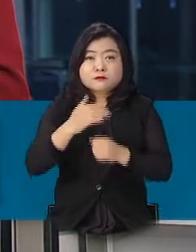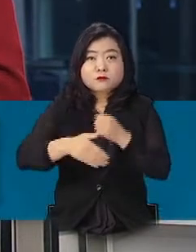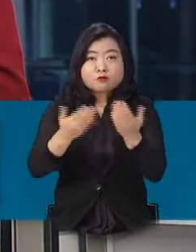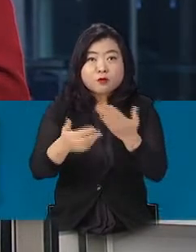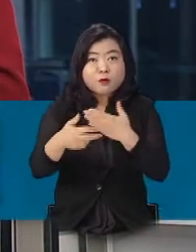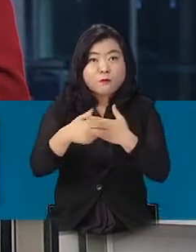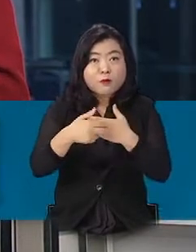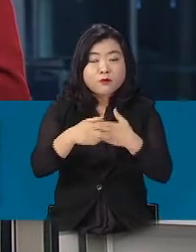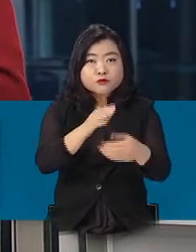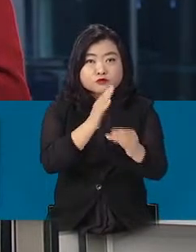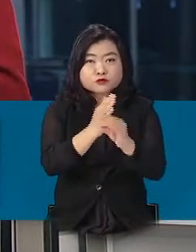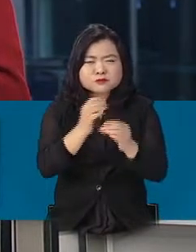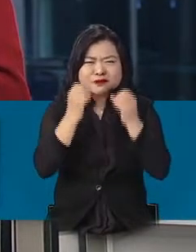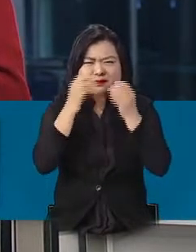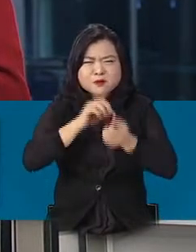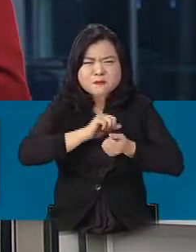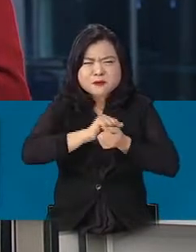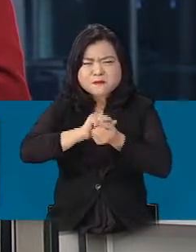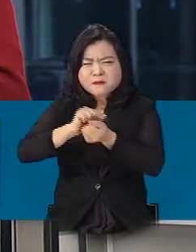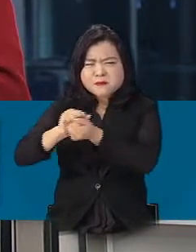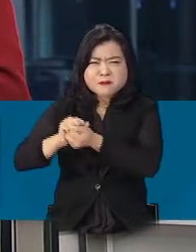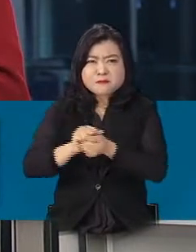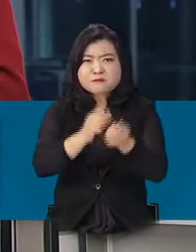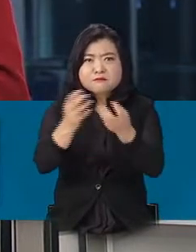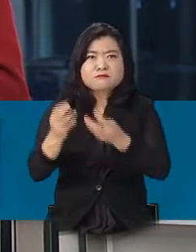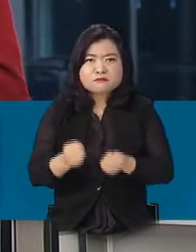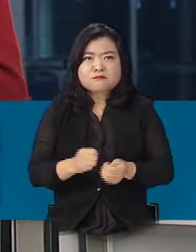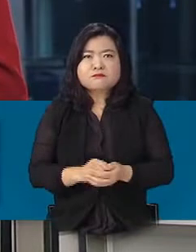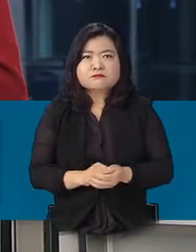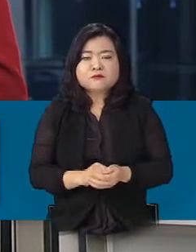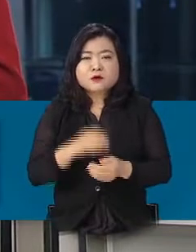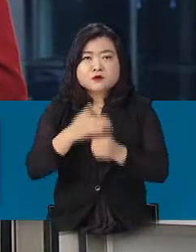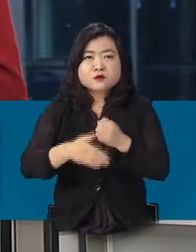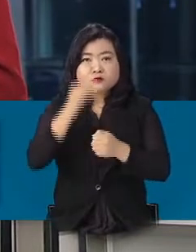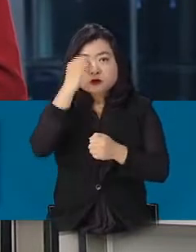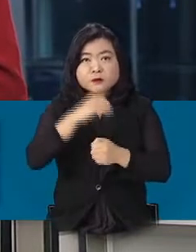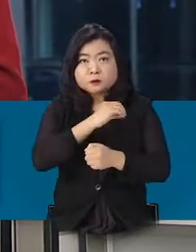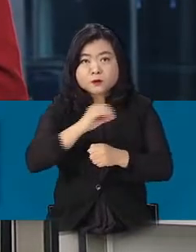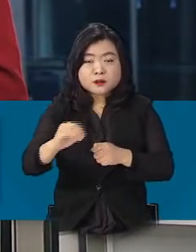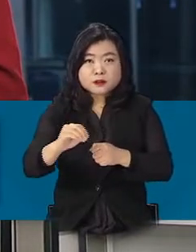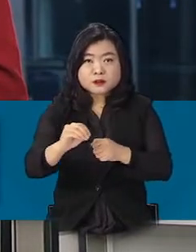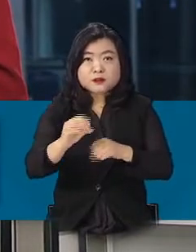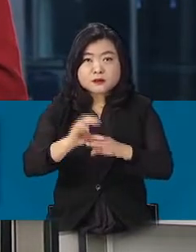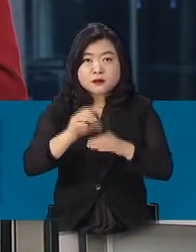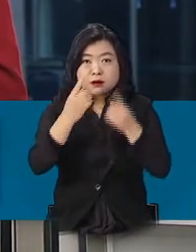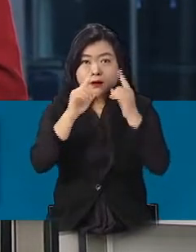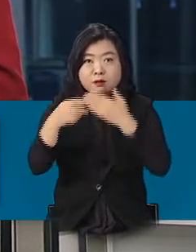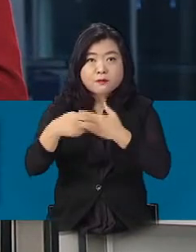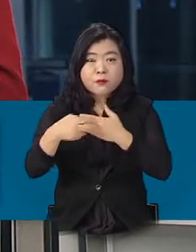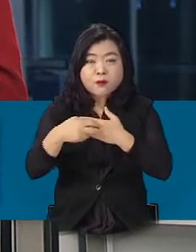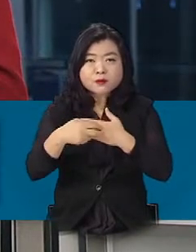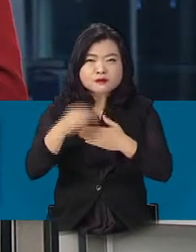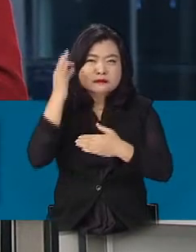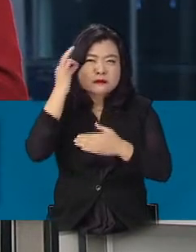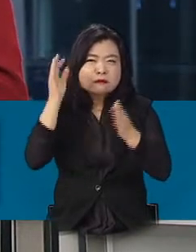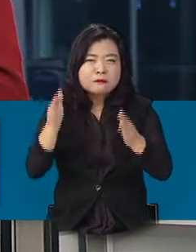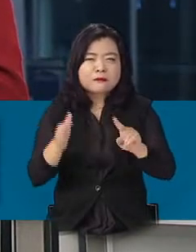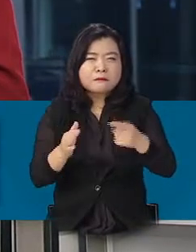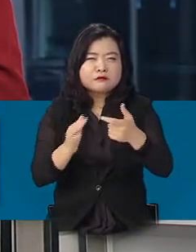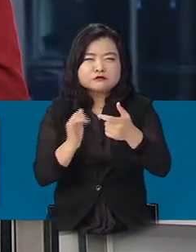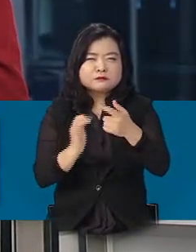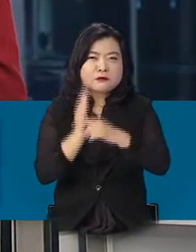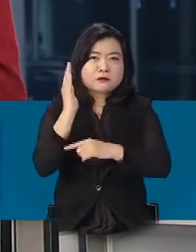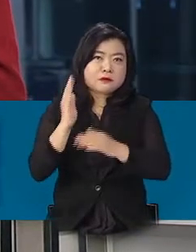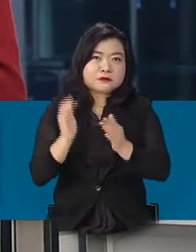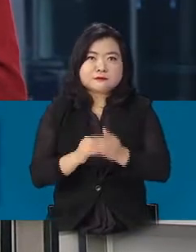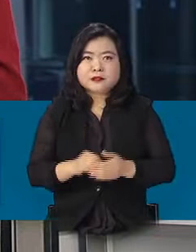요양병원을 중심으로 신규 확진자가 무더기로 쏟아졌습니다. 대구 카톨릭 대학병원 확진자는 열흘 만에 160명을